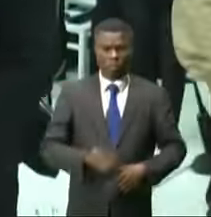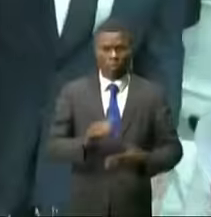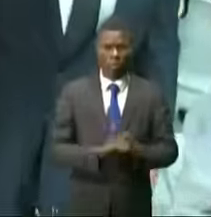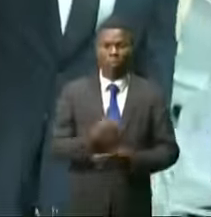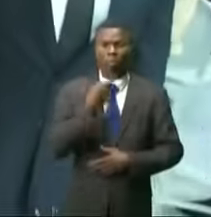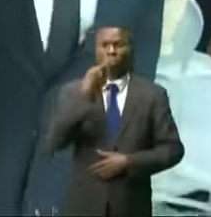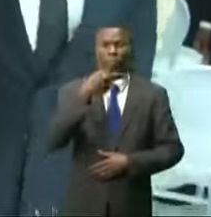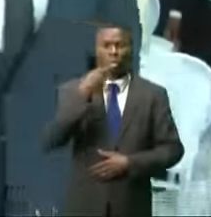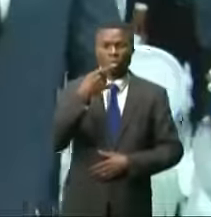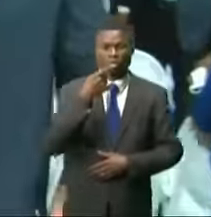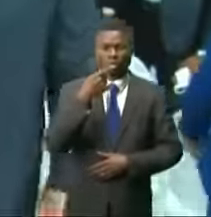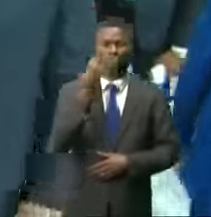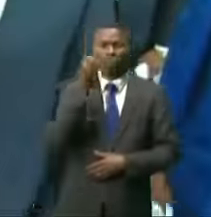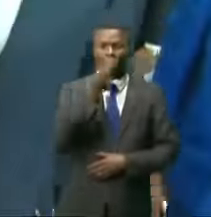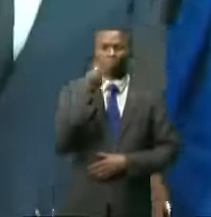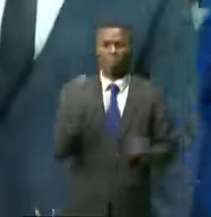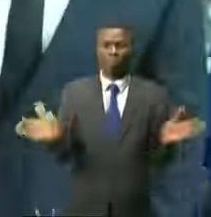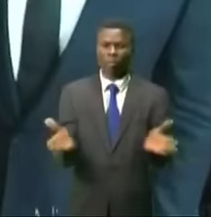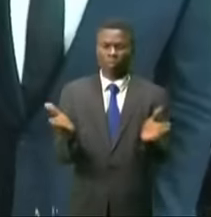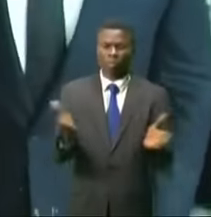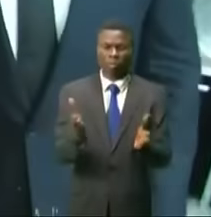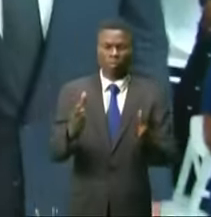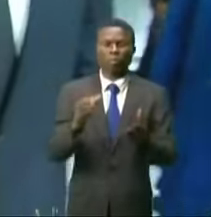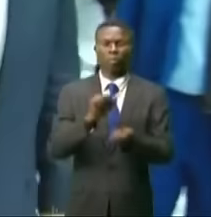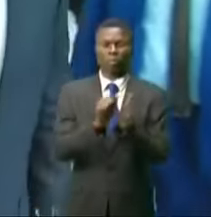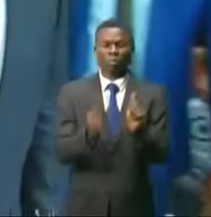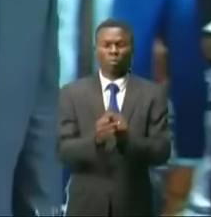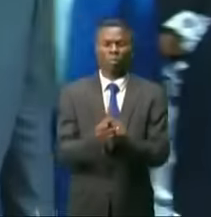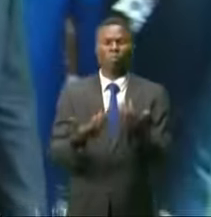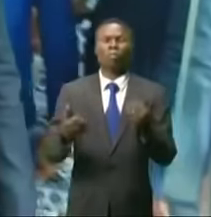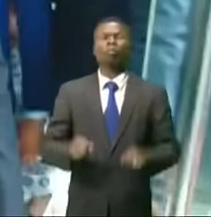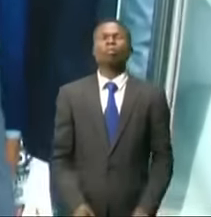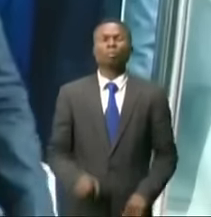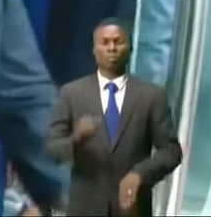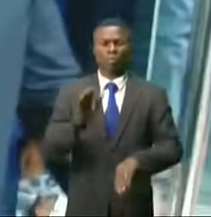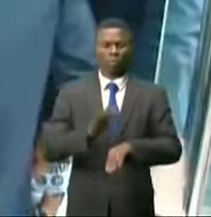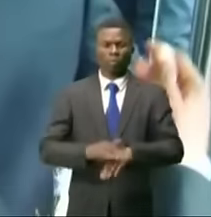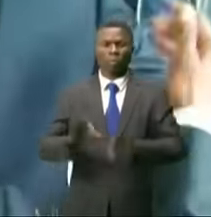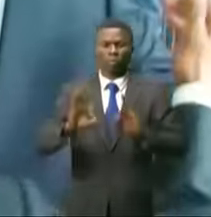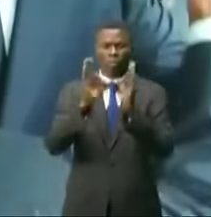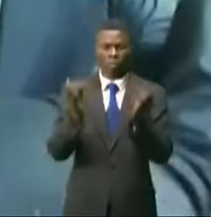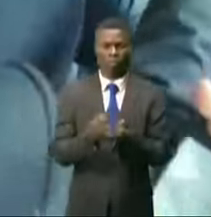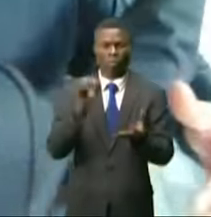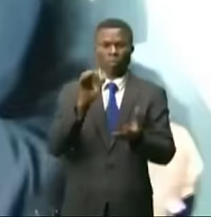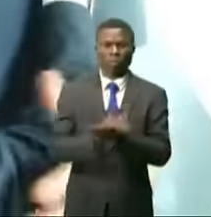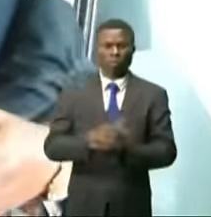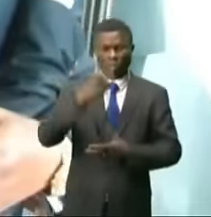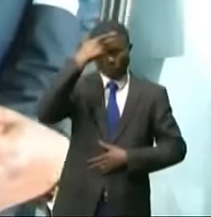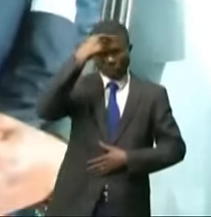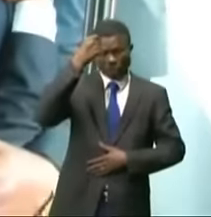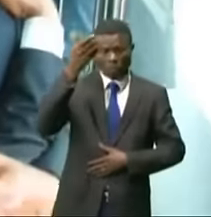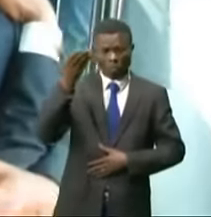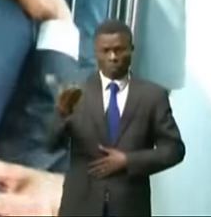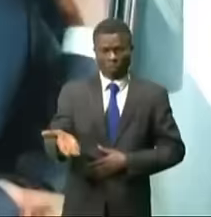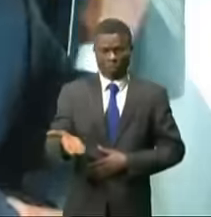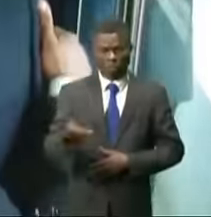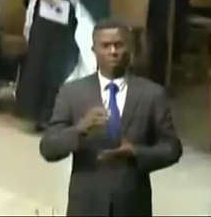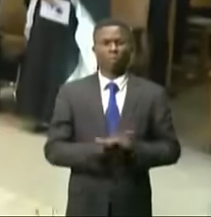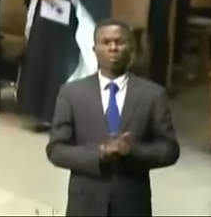quelques mots de réconfort pour cette triste circonstance qui a frappé la famille de Madame Antoinette